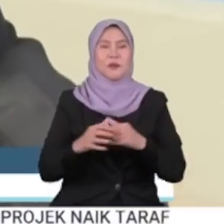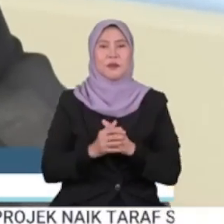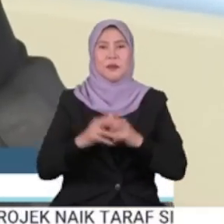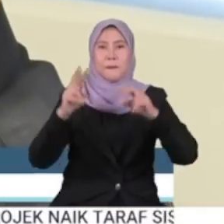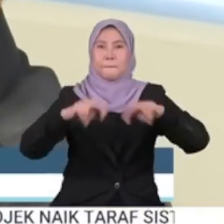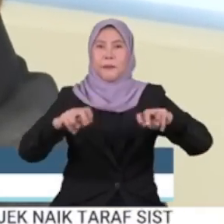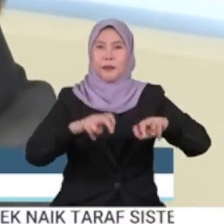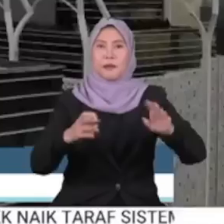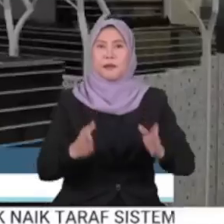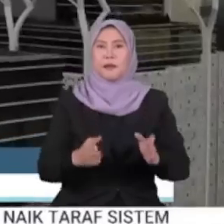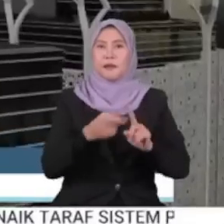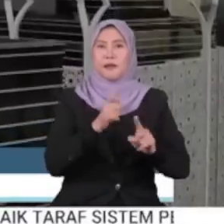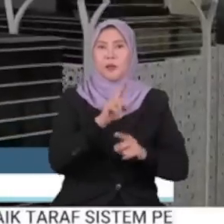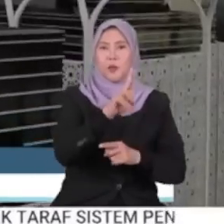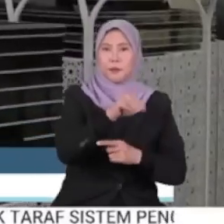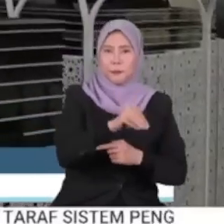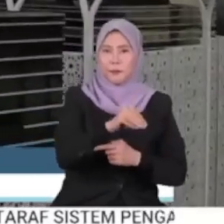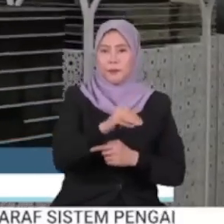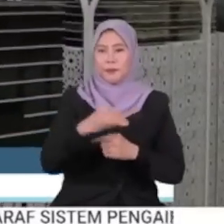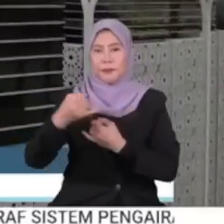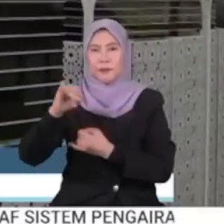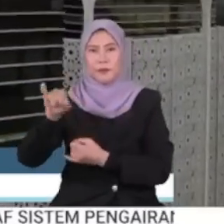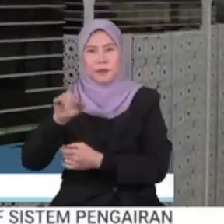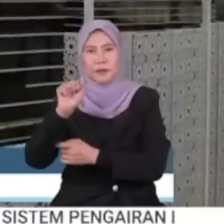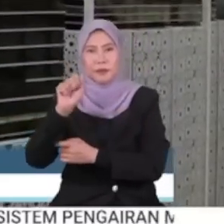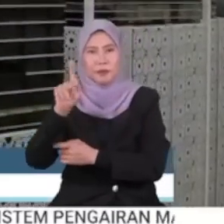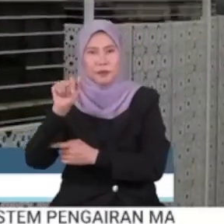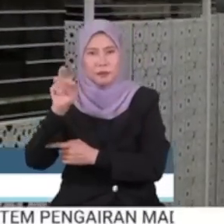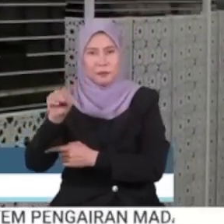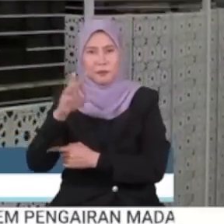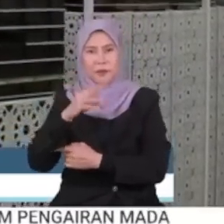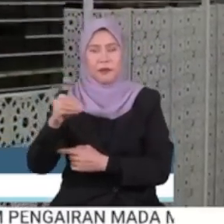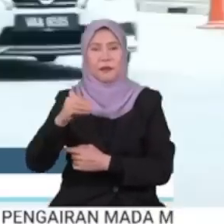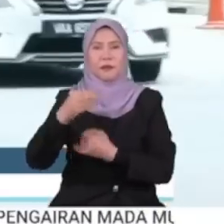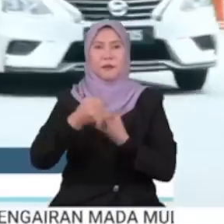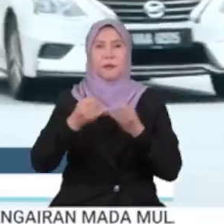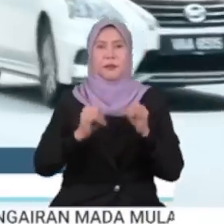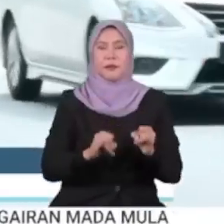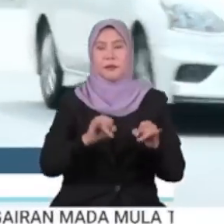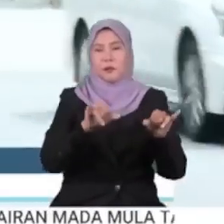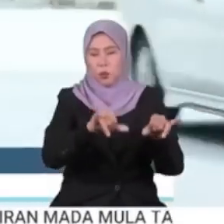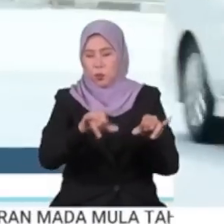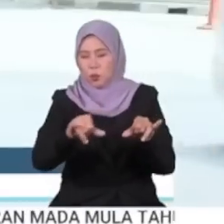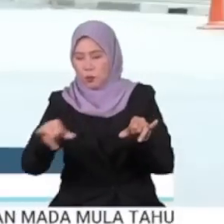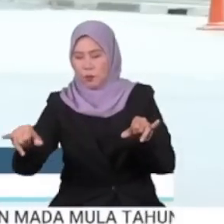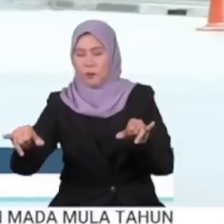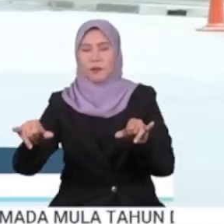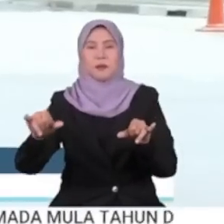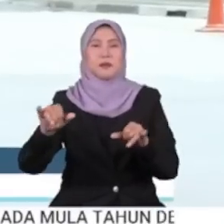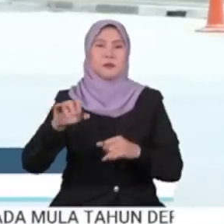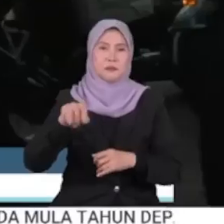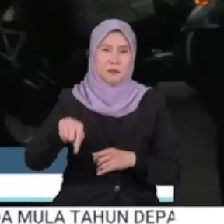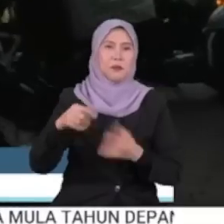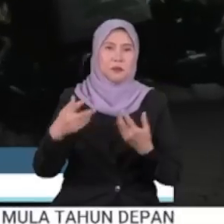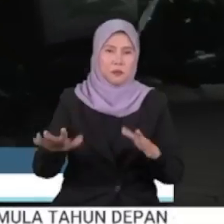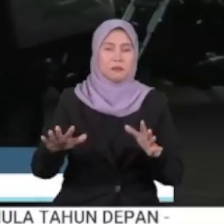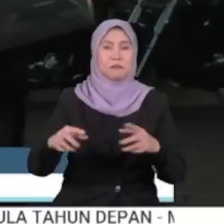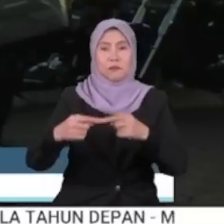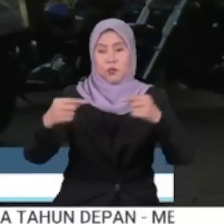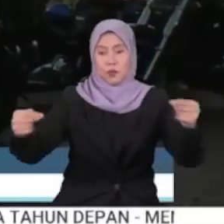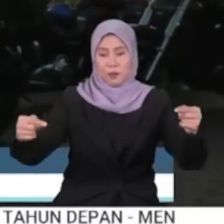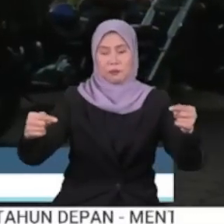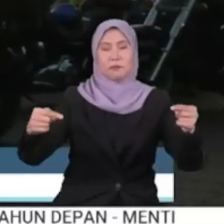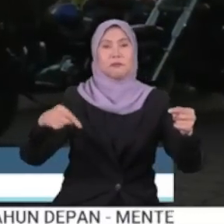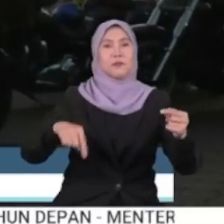seperti penyelidik dari Universiti Melaya, Jabatan Kemajuan Islam Malaysia JAKIM dan Jabatan Ukur dan Pemetaan Malaysia JUPEM. Justeru keputusan